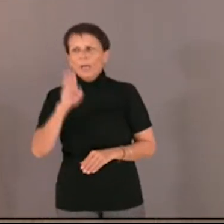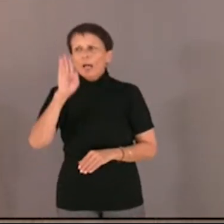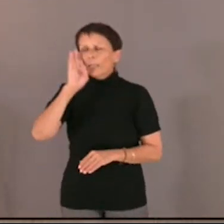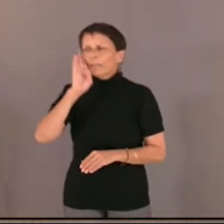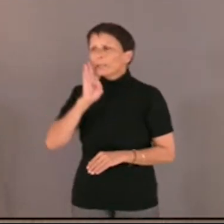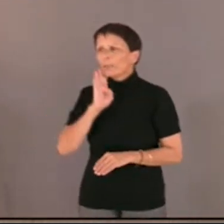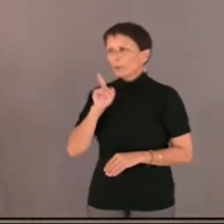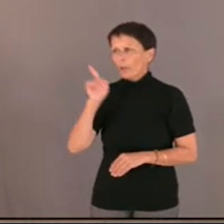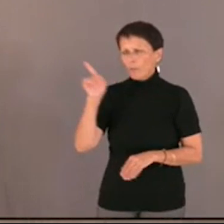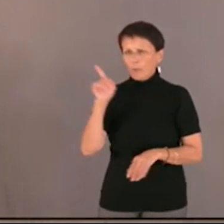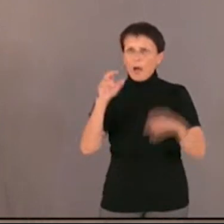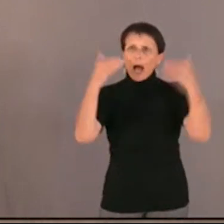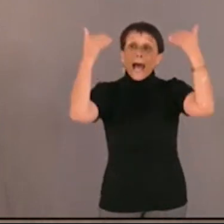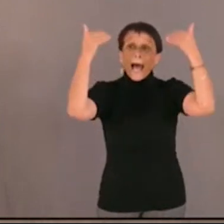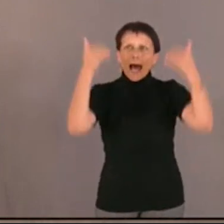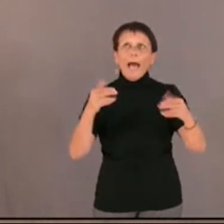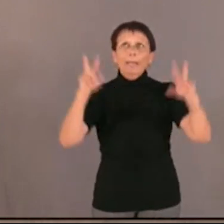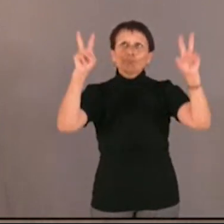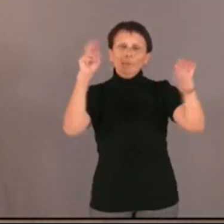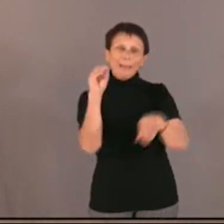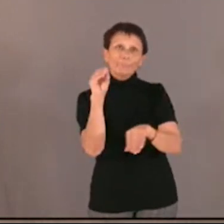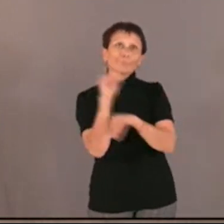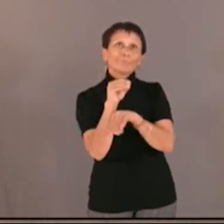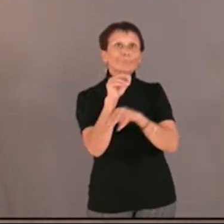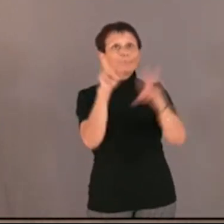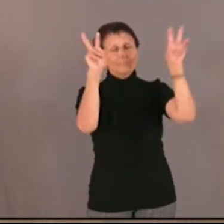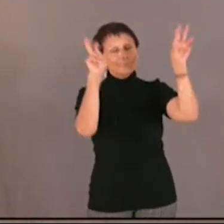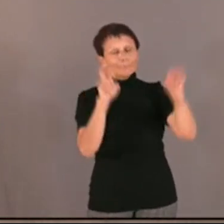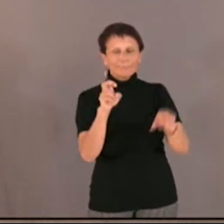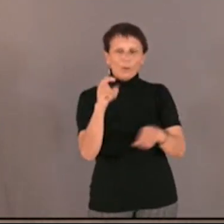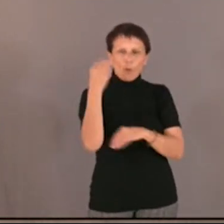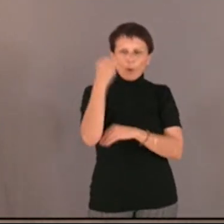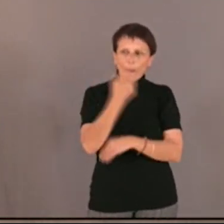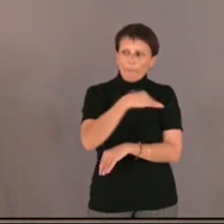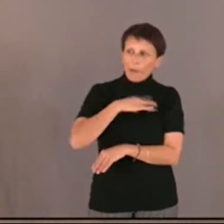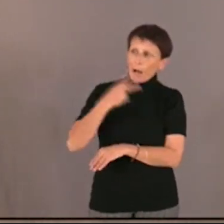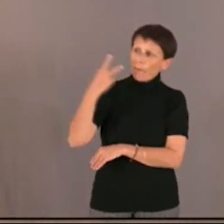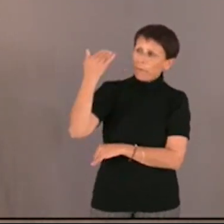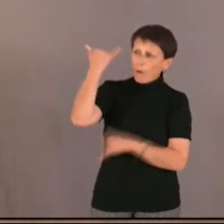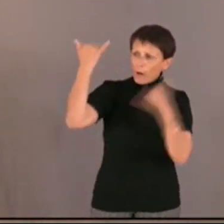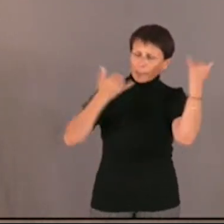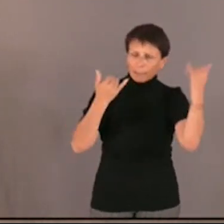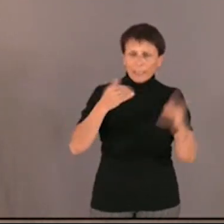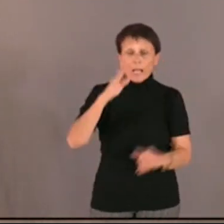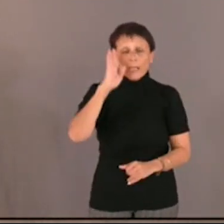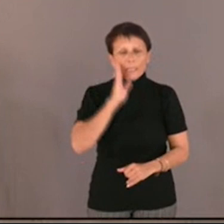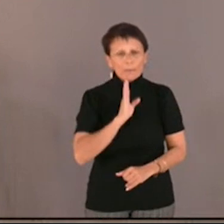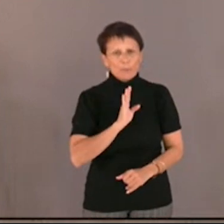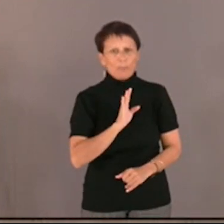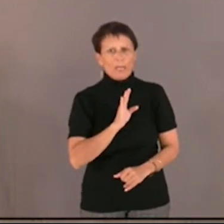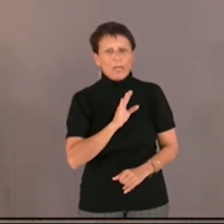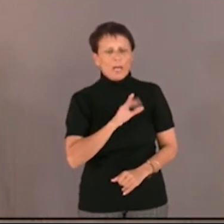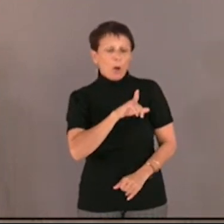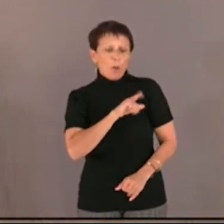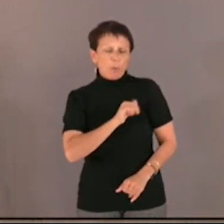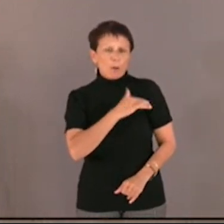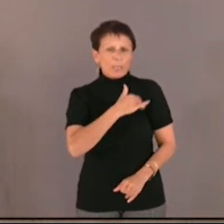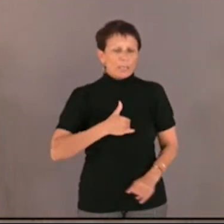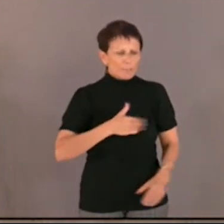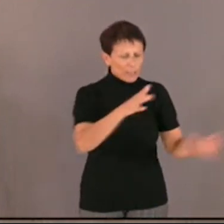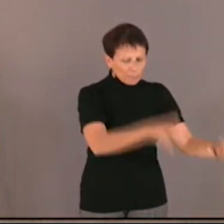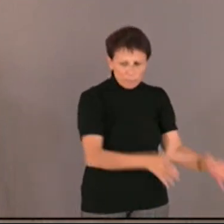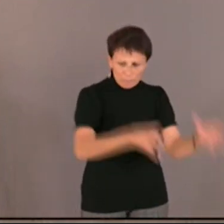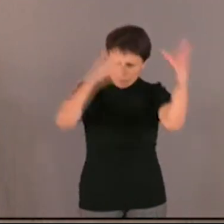déjà d'alimenter la délinquance par votre idéologie. Mettez les policiers municipaux, comme ils le souhaitent, au service